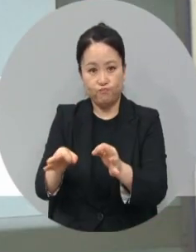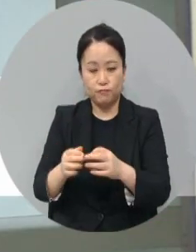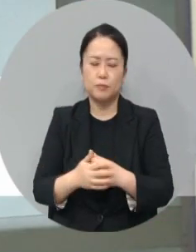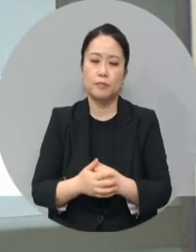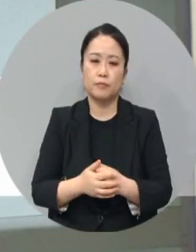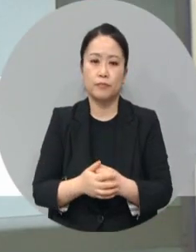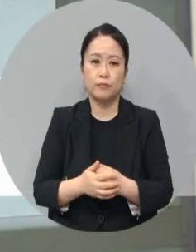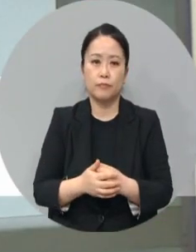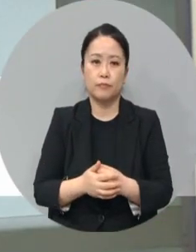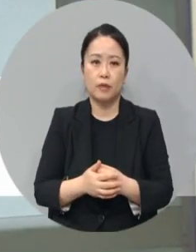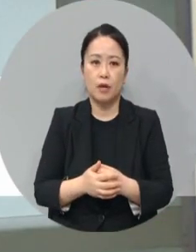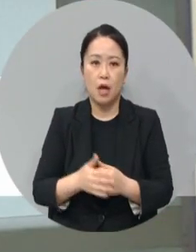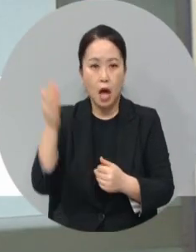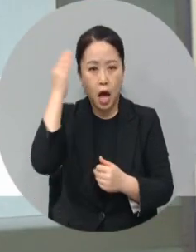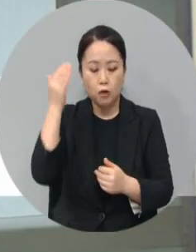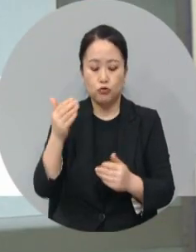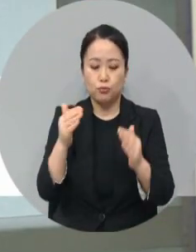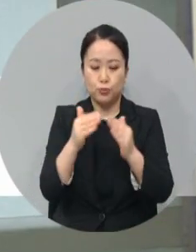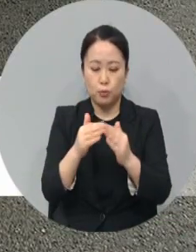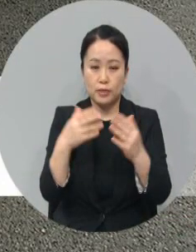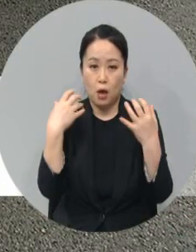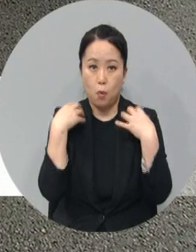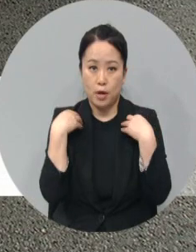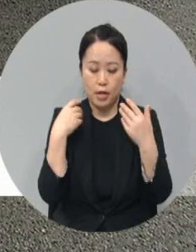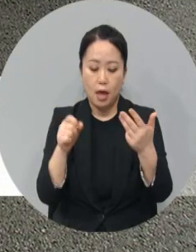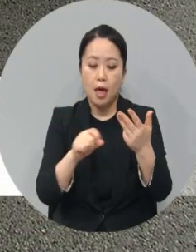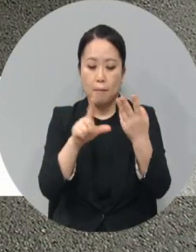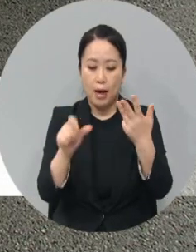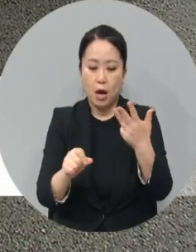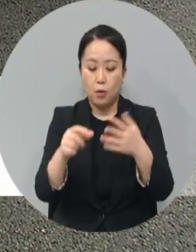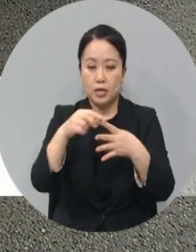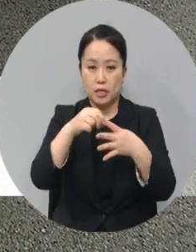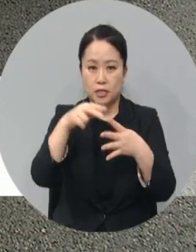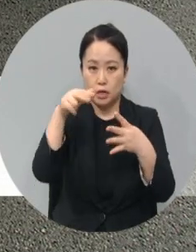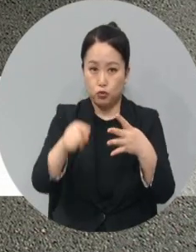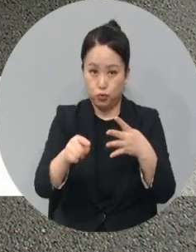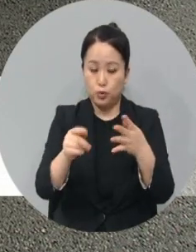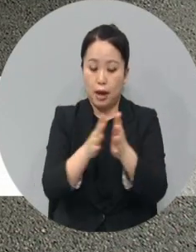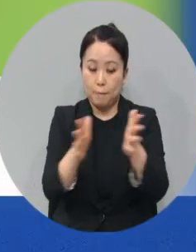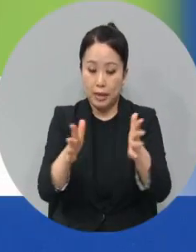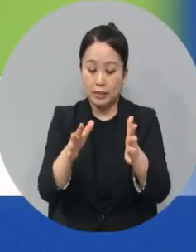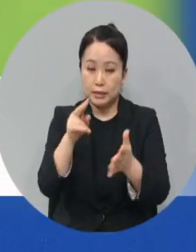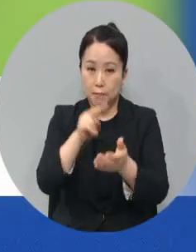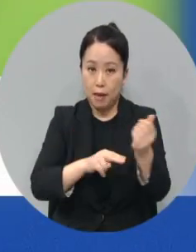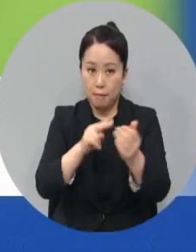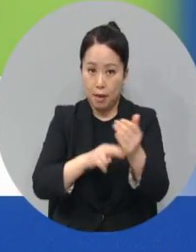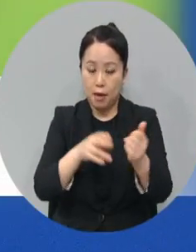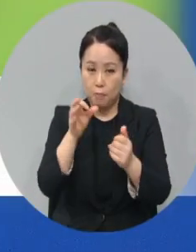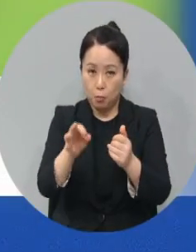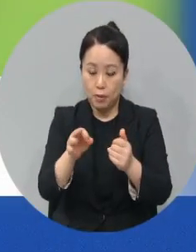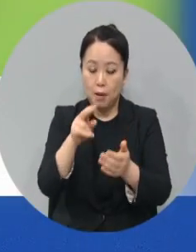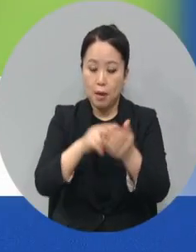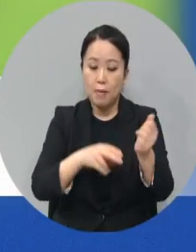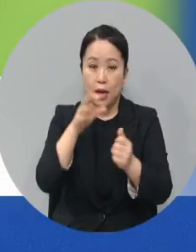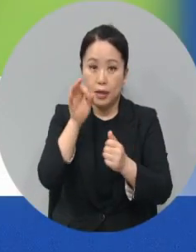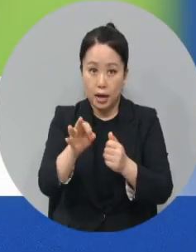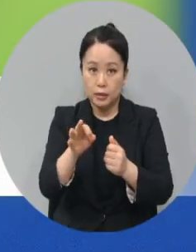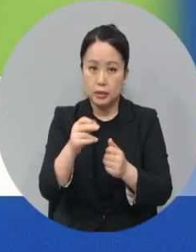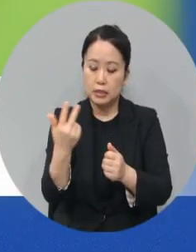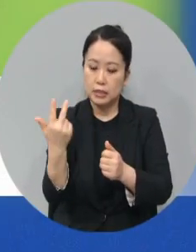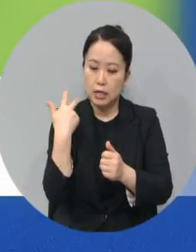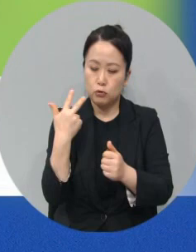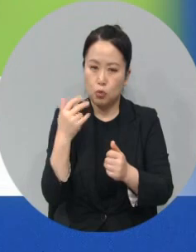이어졌습니다 한국 부동산원에 8월 첫째 주간아파트 가격 동상에 따르면 부산의 아파트 매매가는